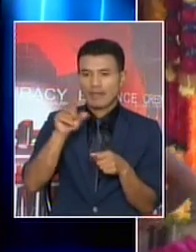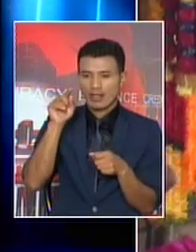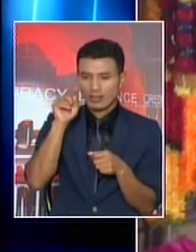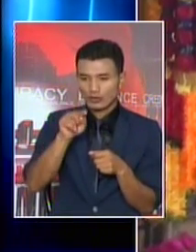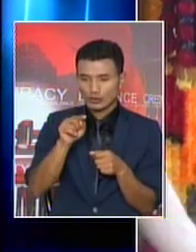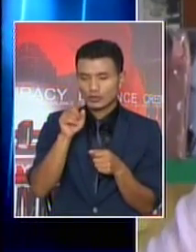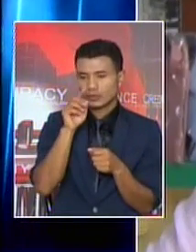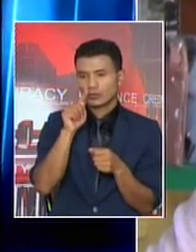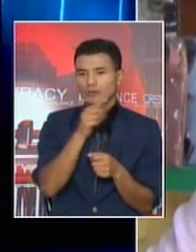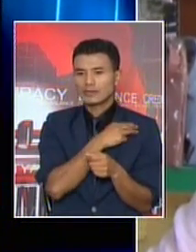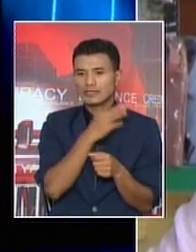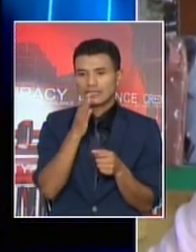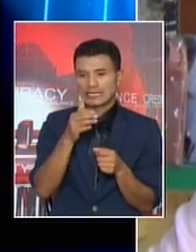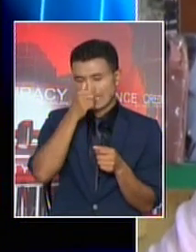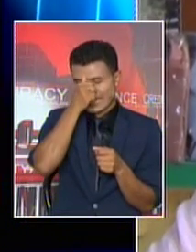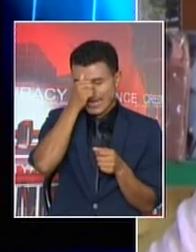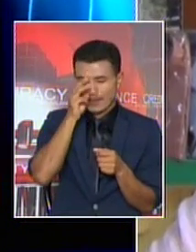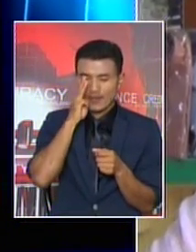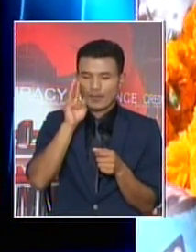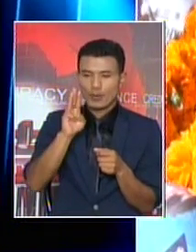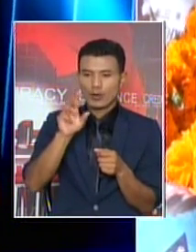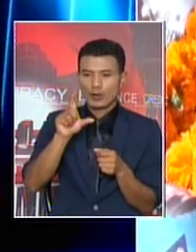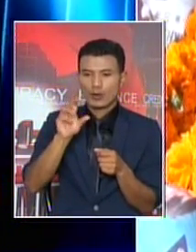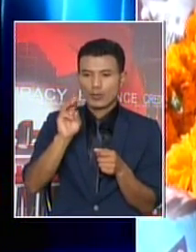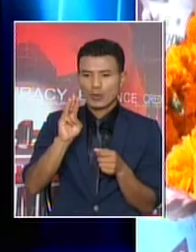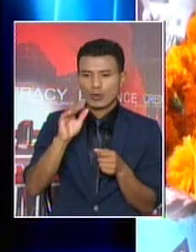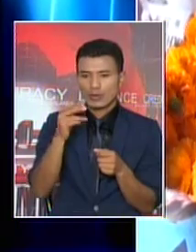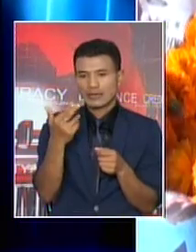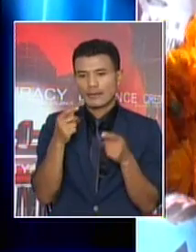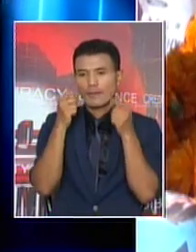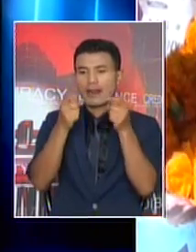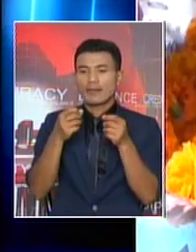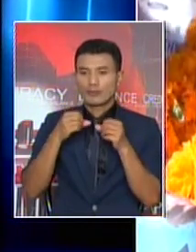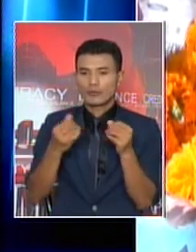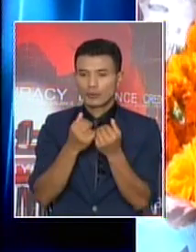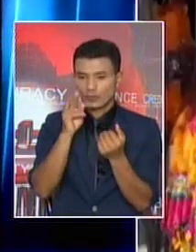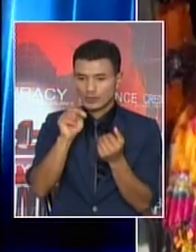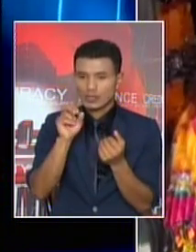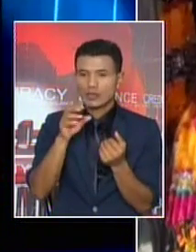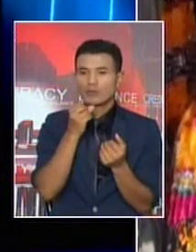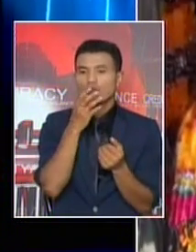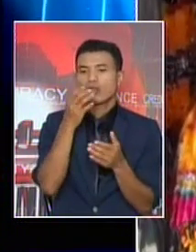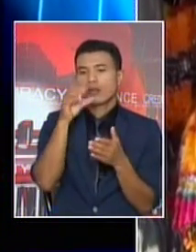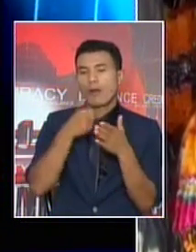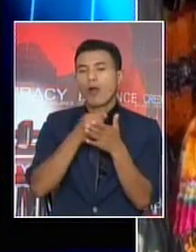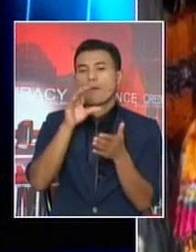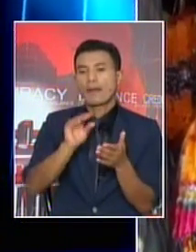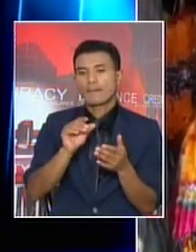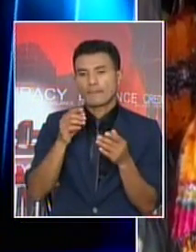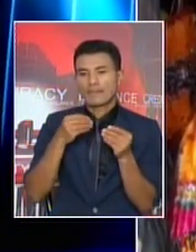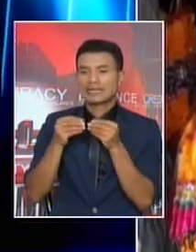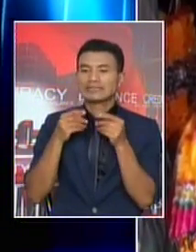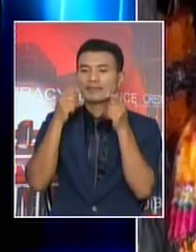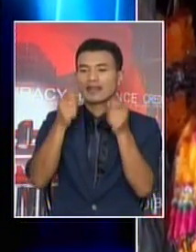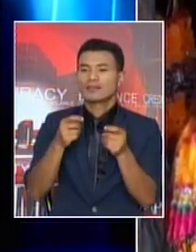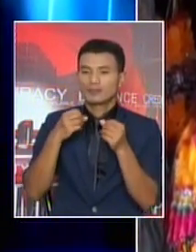सुशीला लामिछानेले तिहारमा दाजुभाइलाई मखमली र सयपत्रीको माला लगाउनु पर्ने भए पनि फुल अभावमा प्लास्टिकको माला प्रयोग गर्नुपर्ने